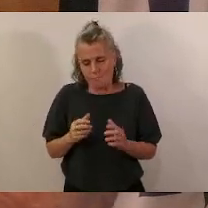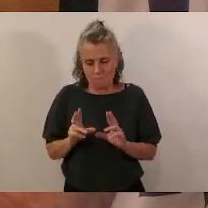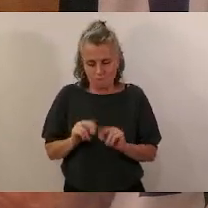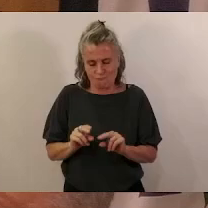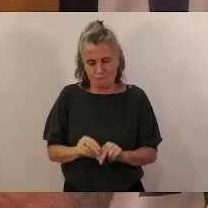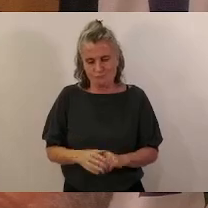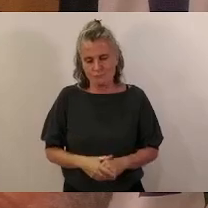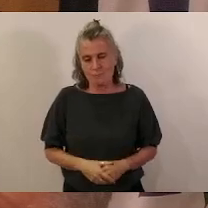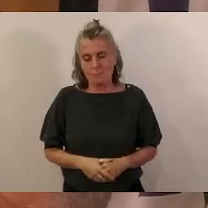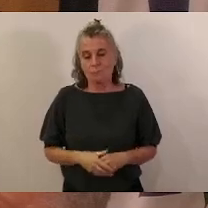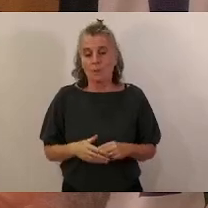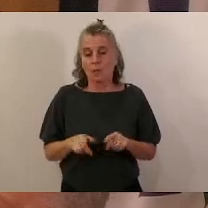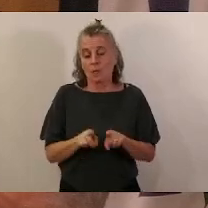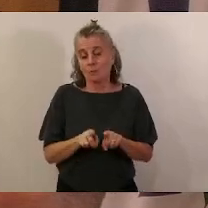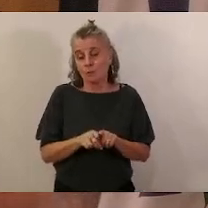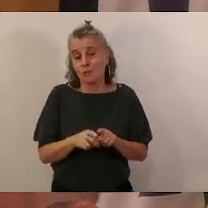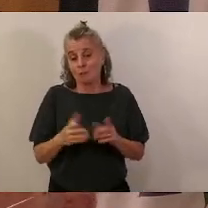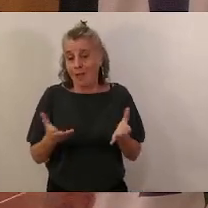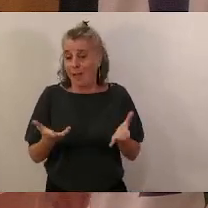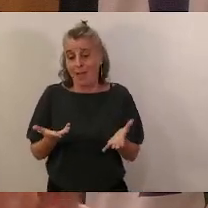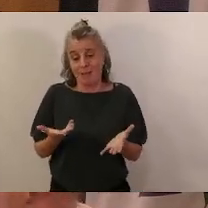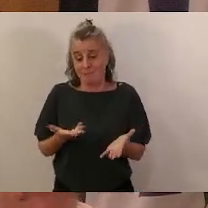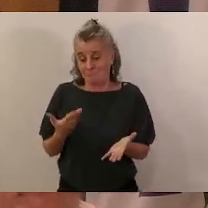et appuyer évidemment